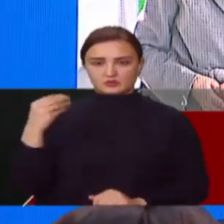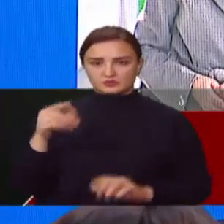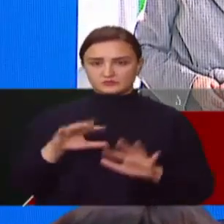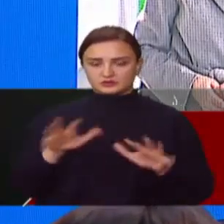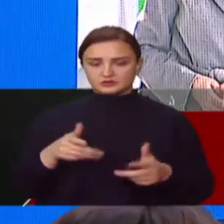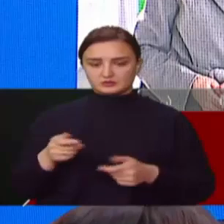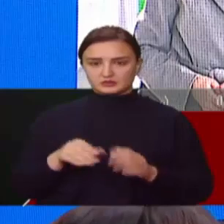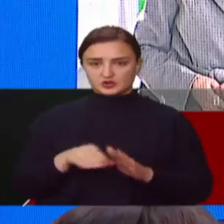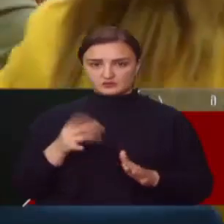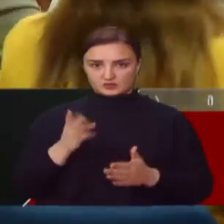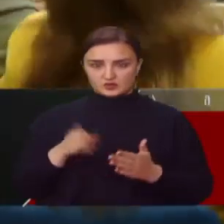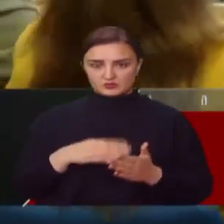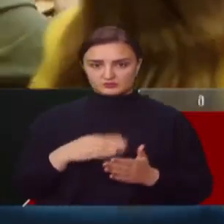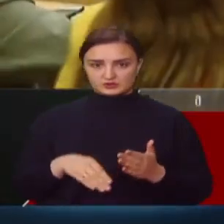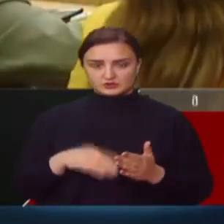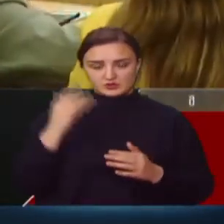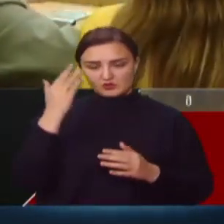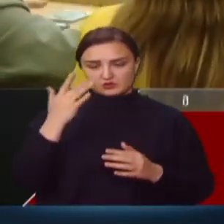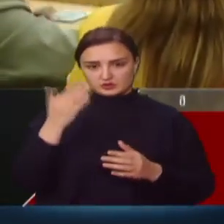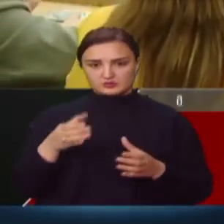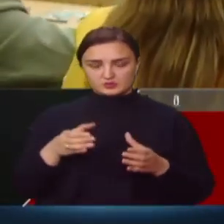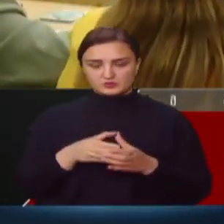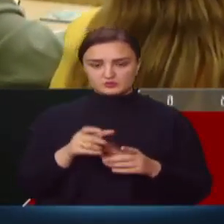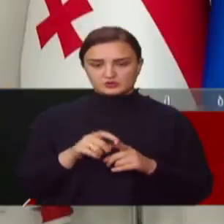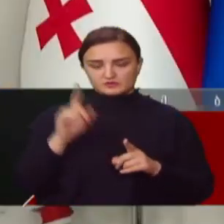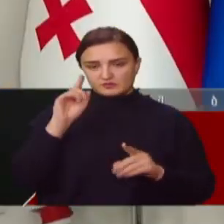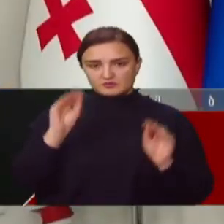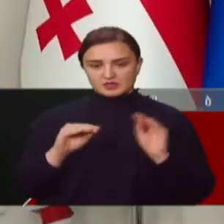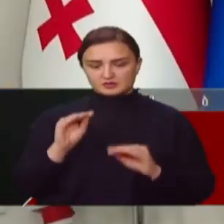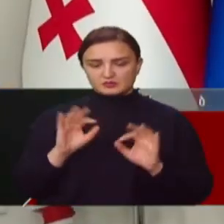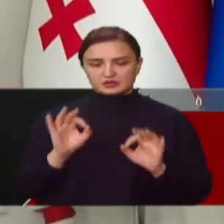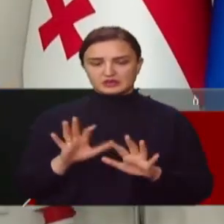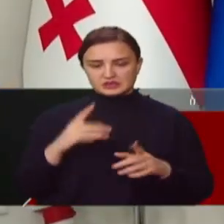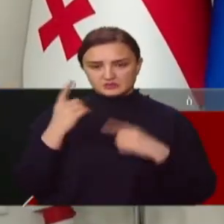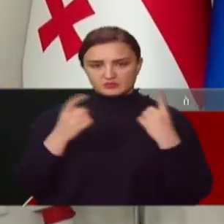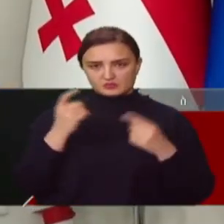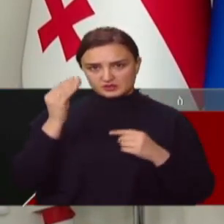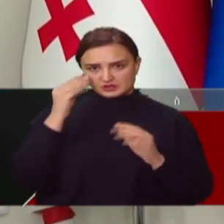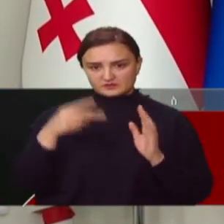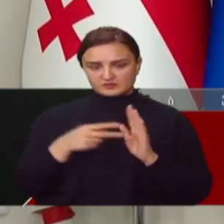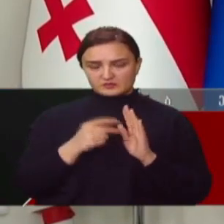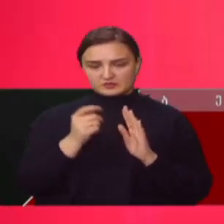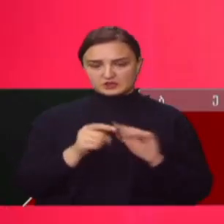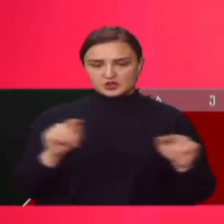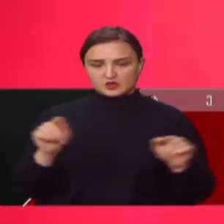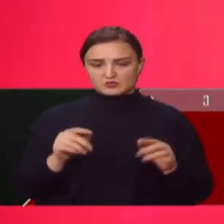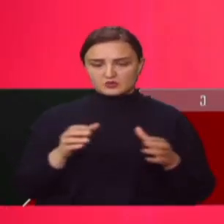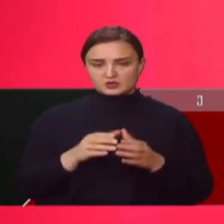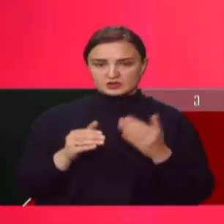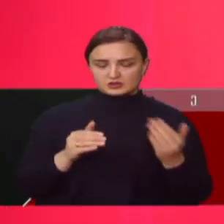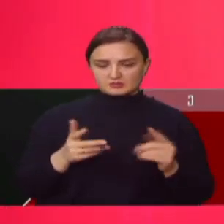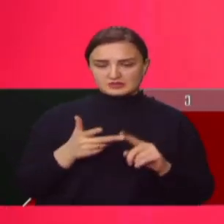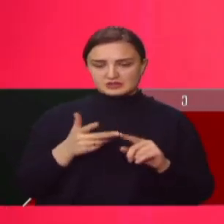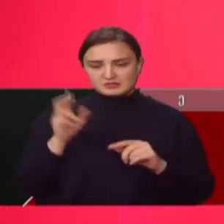saprezidento archevnebi unda gaukhmdes? Martvel gundshi manipulatsiat da dezinformatsiat pasdeba mati oponentebis da mesame